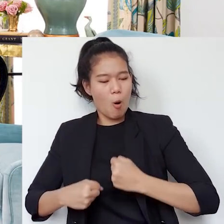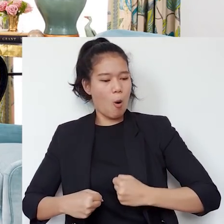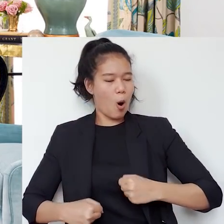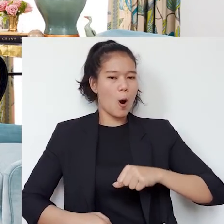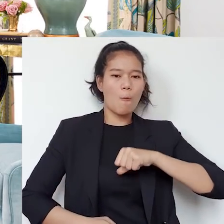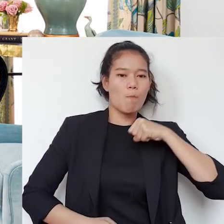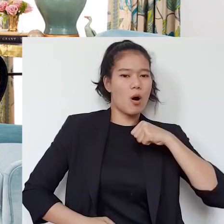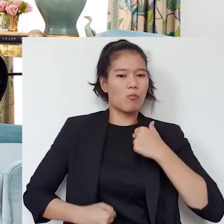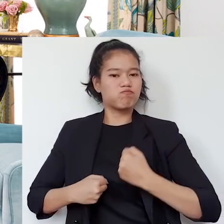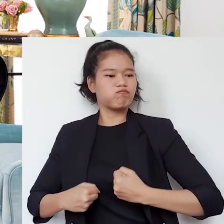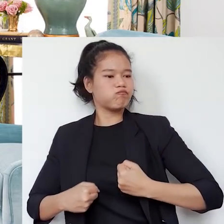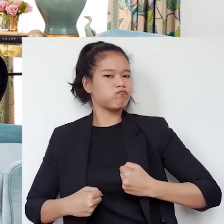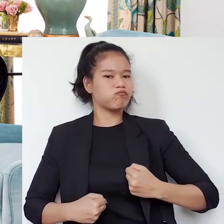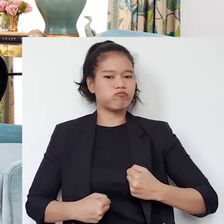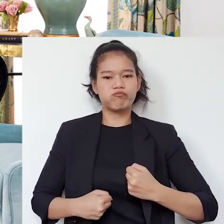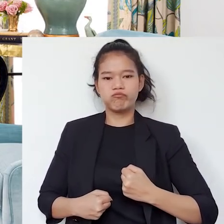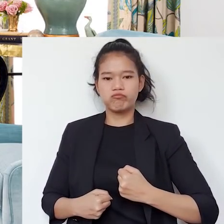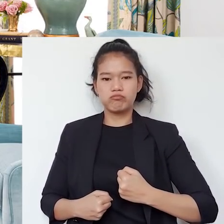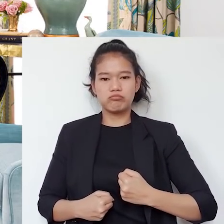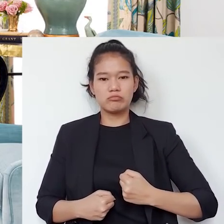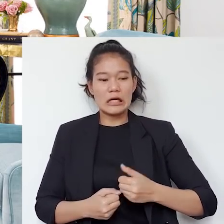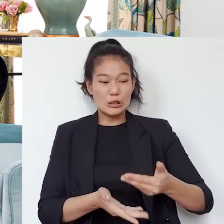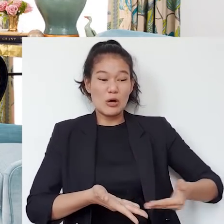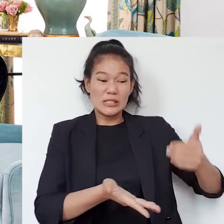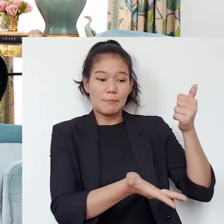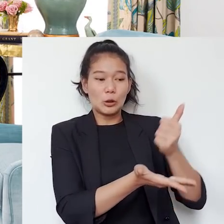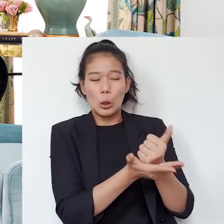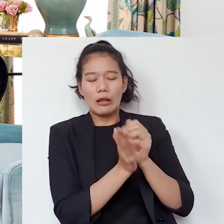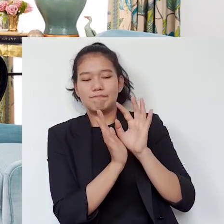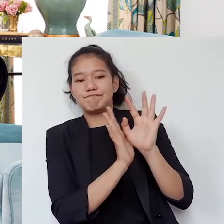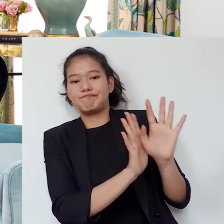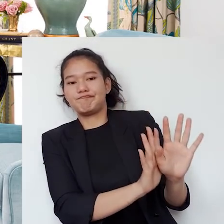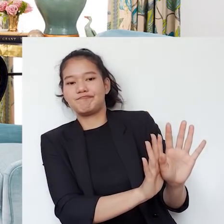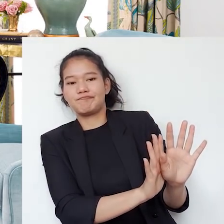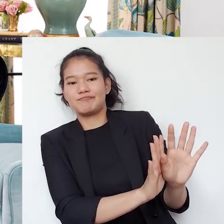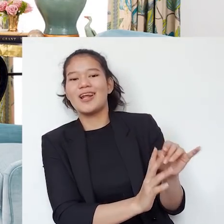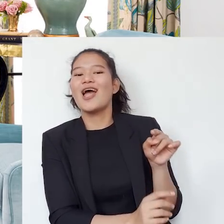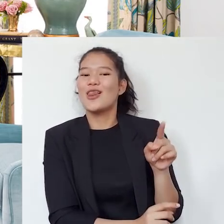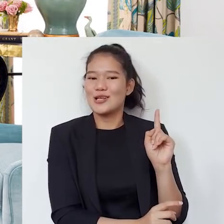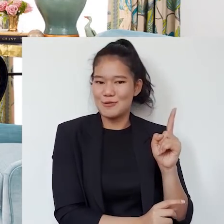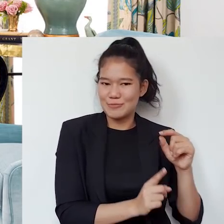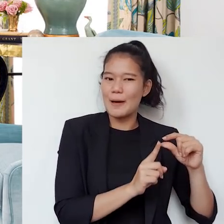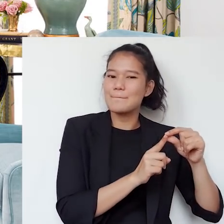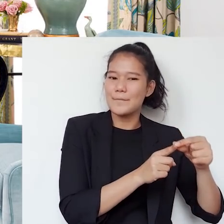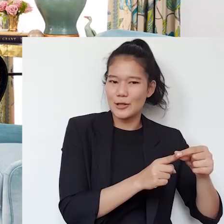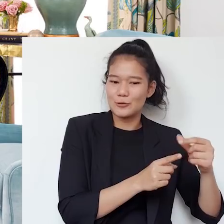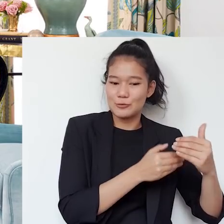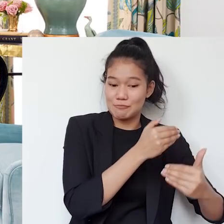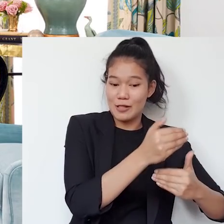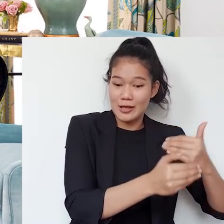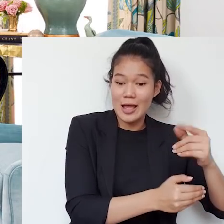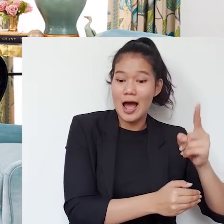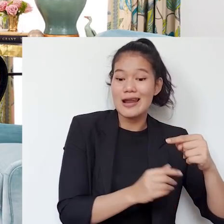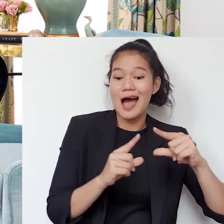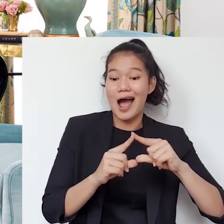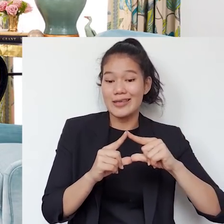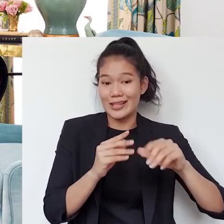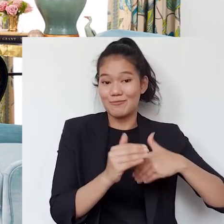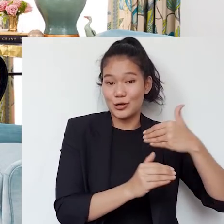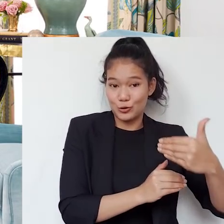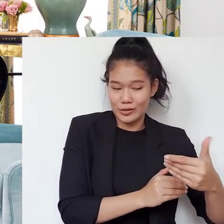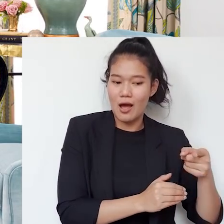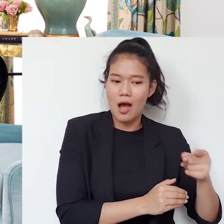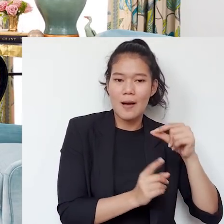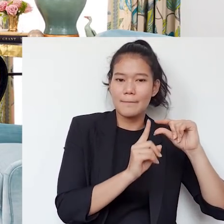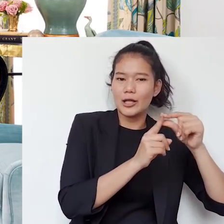untuk kemudian melepaskan kebenaran. Dan karena itu Petrus melanjutkan pada ayat yang berikutnya, dia berkata